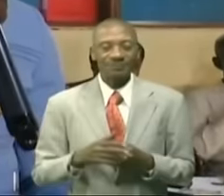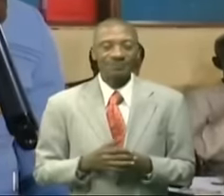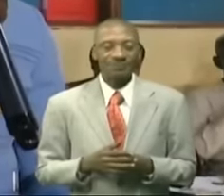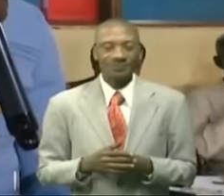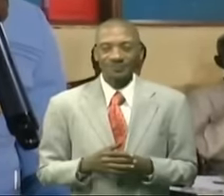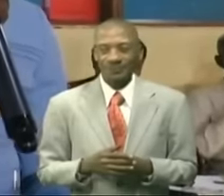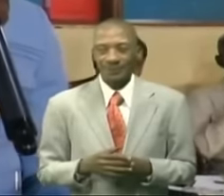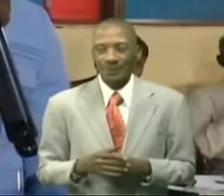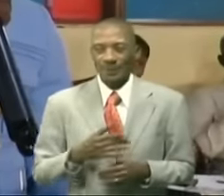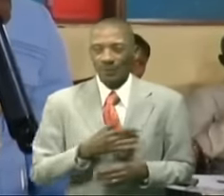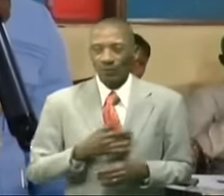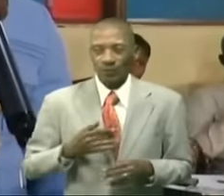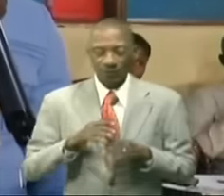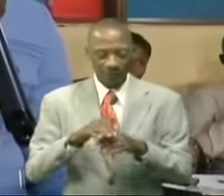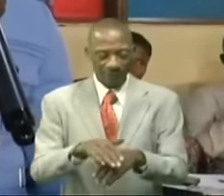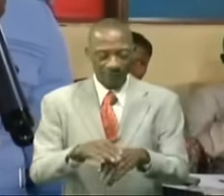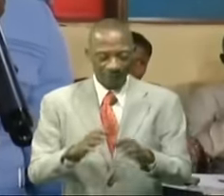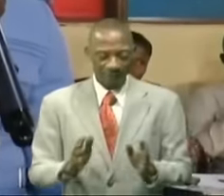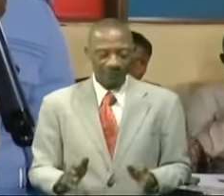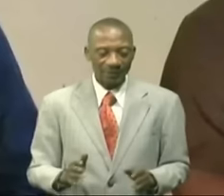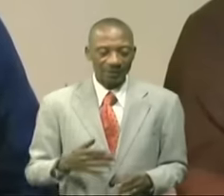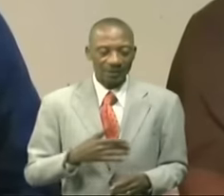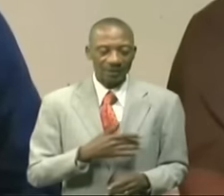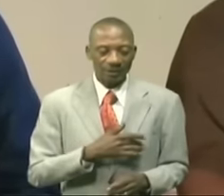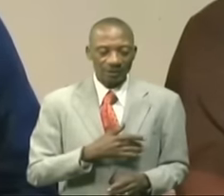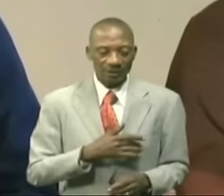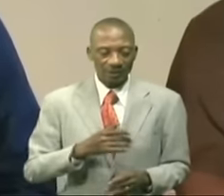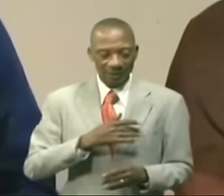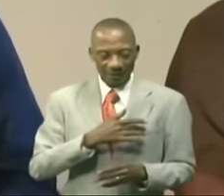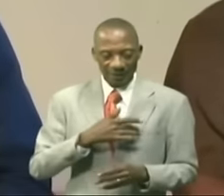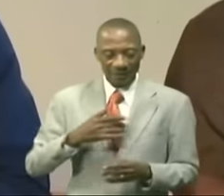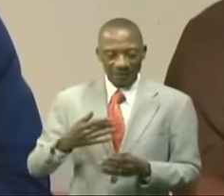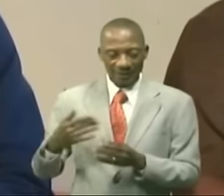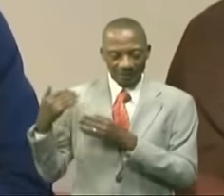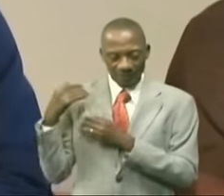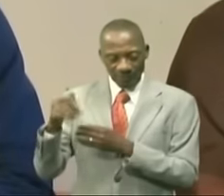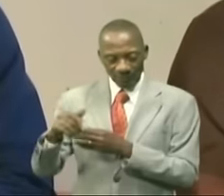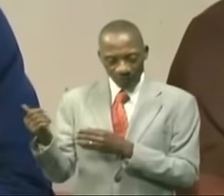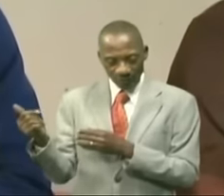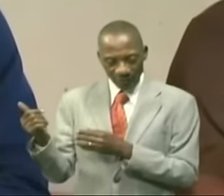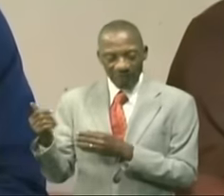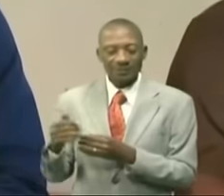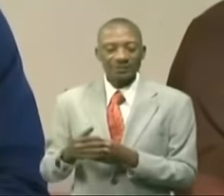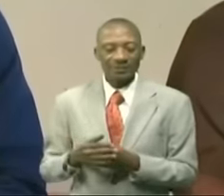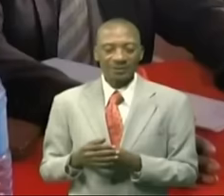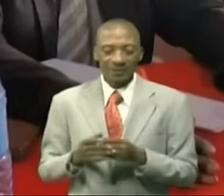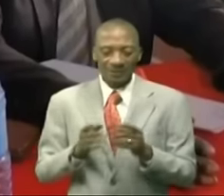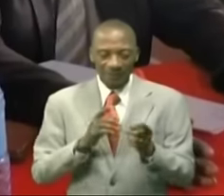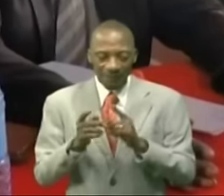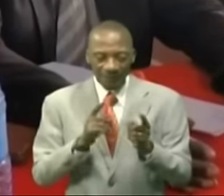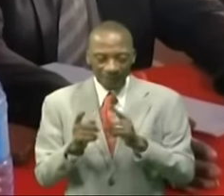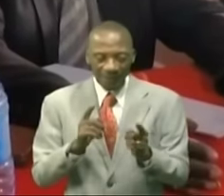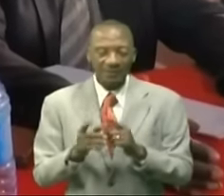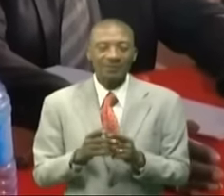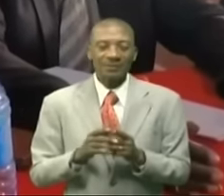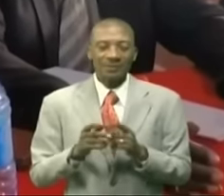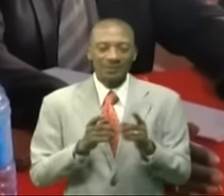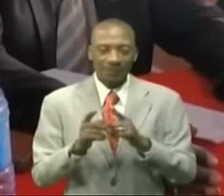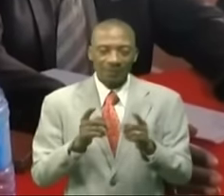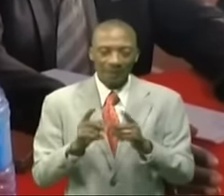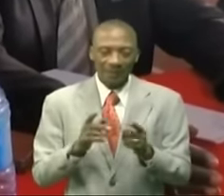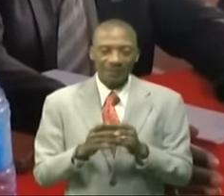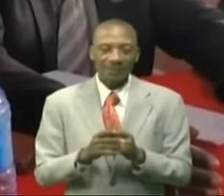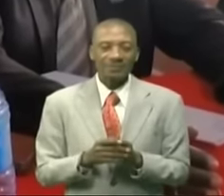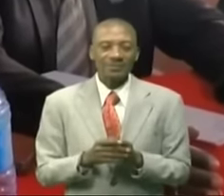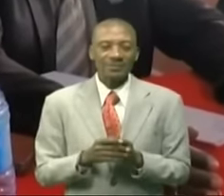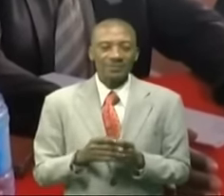participants, le chef Mangué remerciait le gouvernement de Provence pour cette considération à leur égard et pour avoir organisé cet atelier qui vient de réveiller